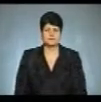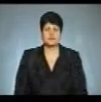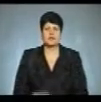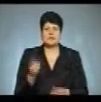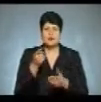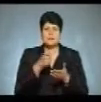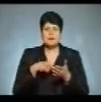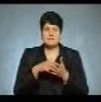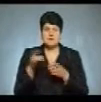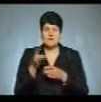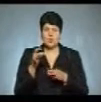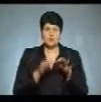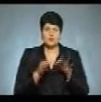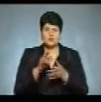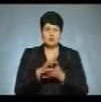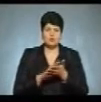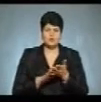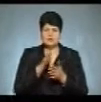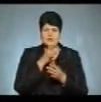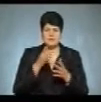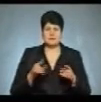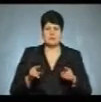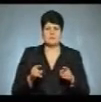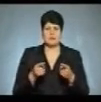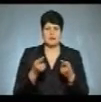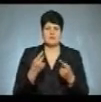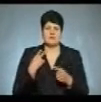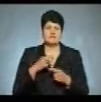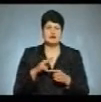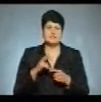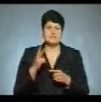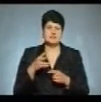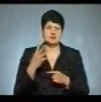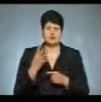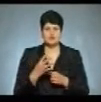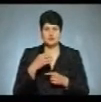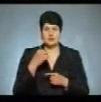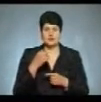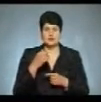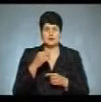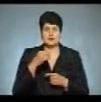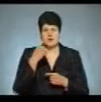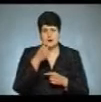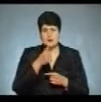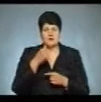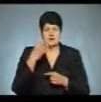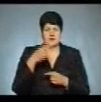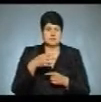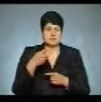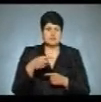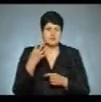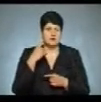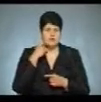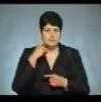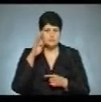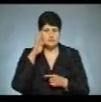Тернопільський міськрайонний суд продовжив термін тримання під вартою 24-річного Сергія Терендеха до 24 квітня. Його